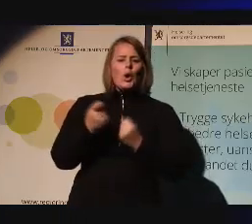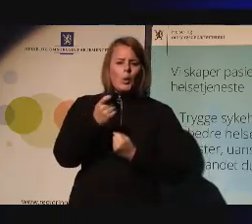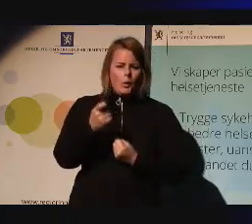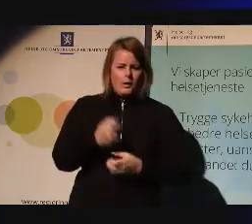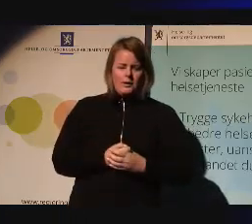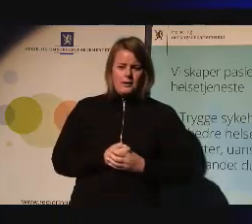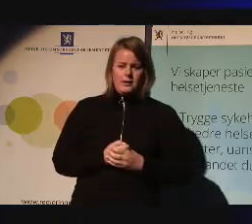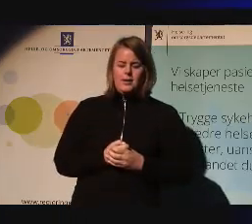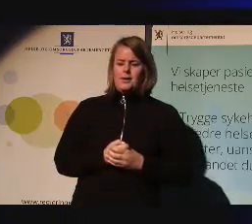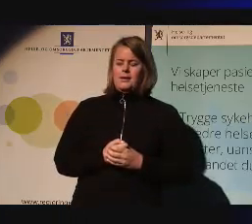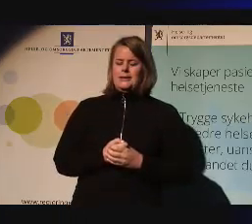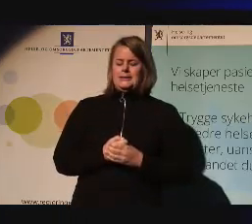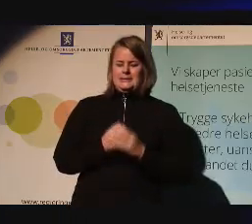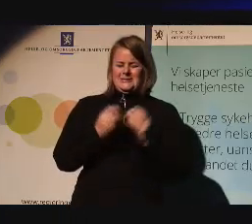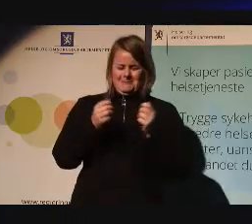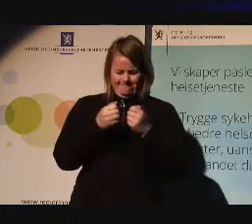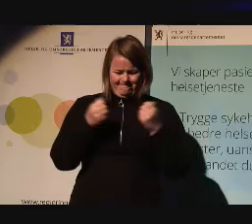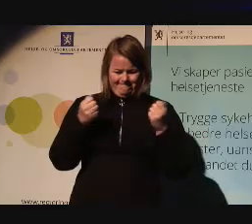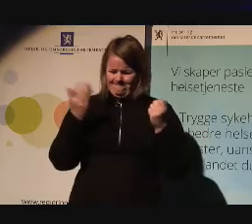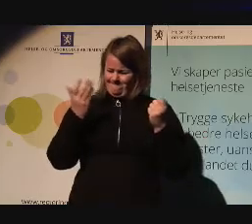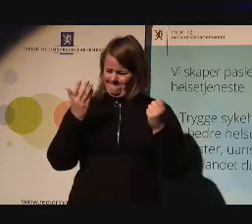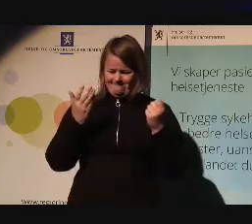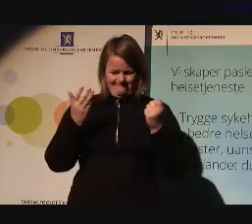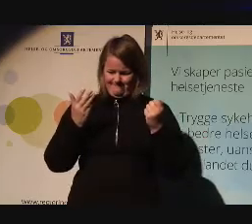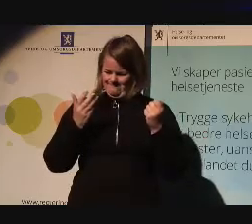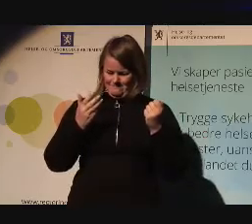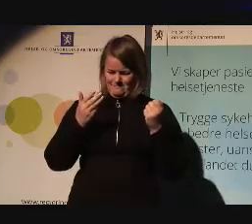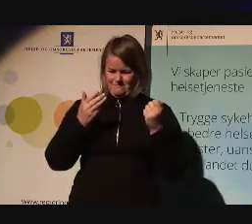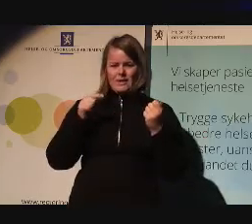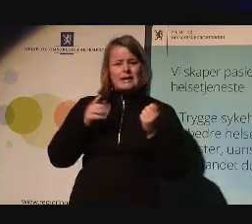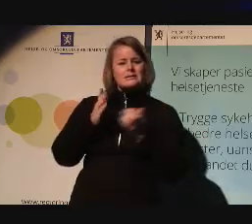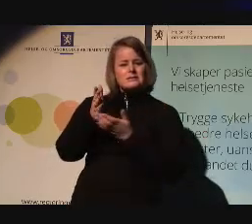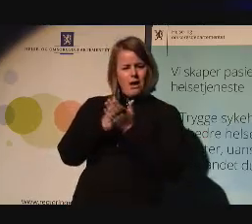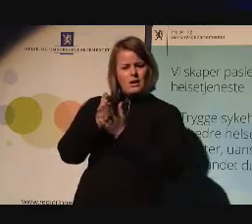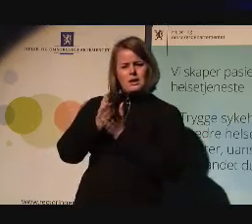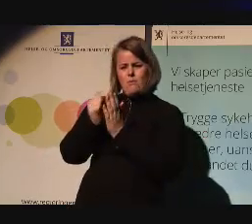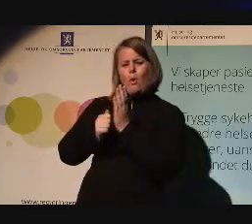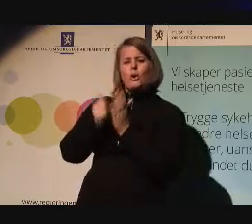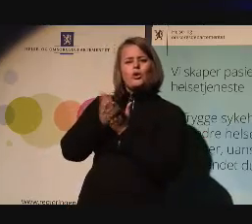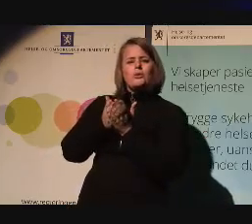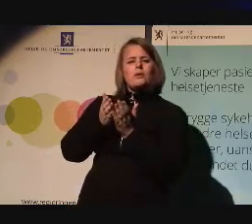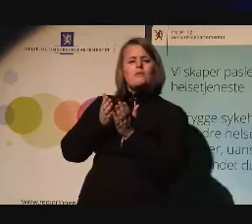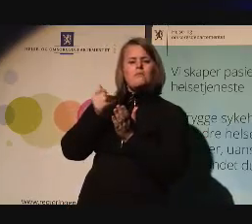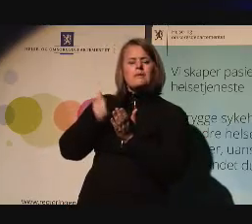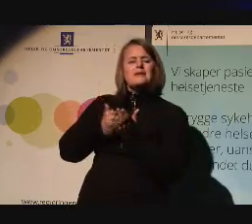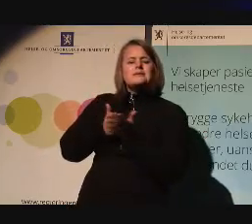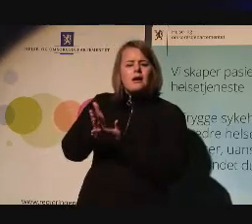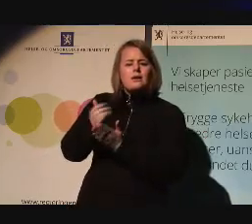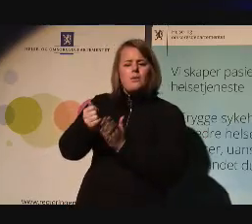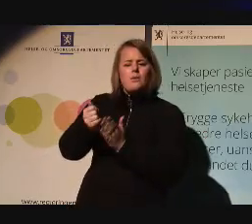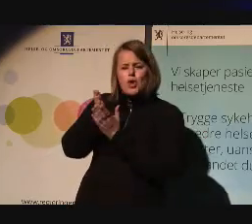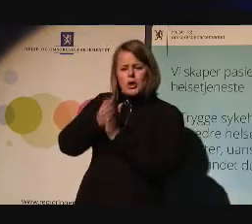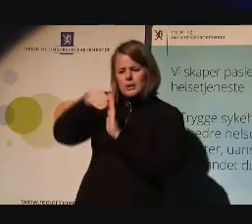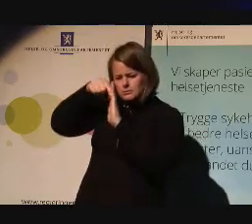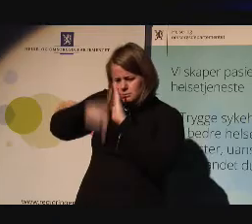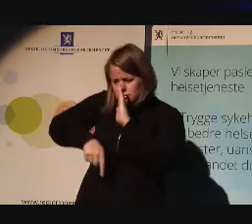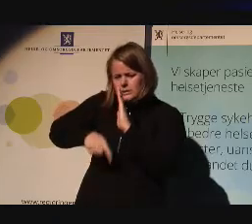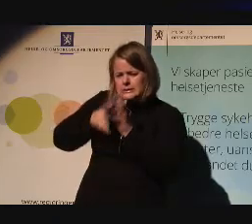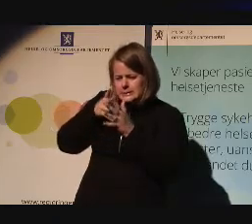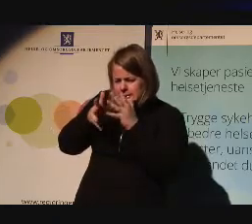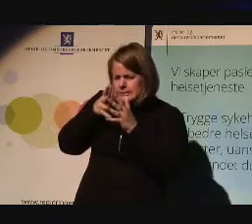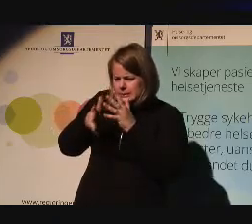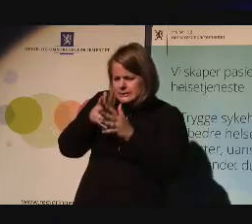Vi var nødt til å gå grundig inn i dette. Vi var nødt til å jobbe annerledes enn vi hadde gjort,